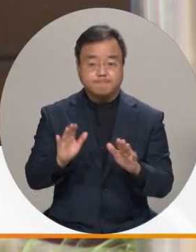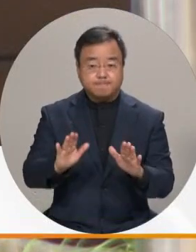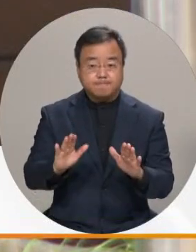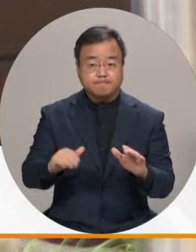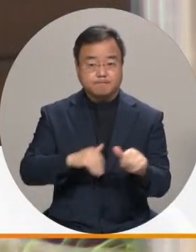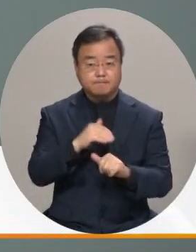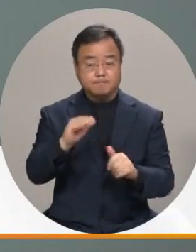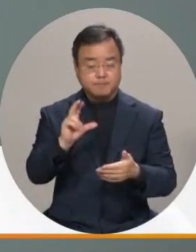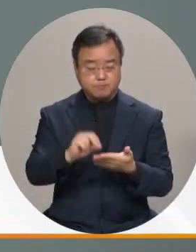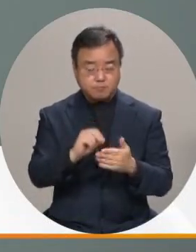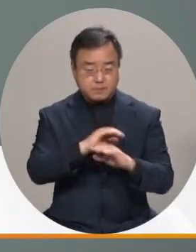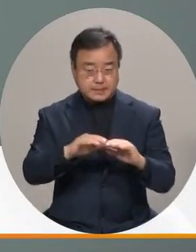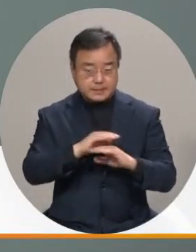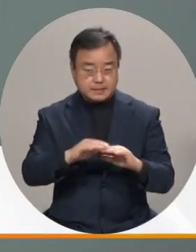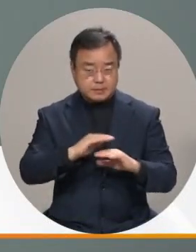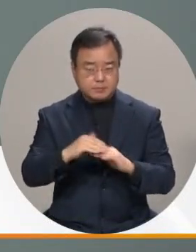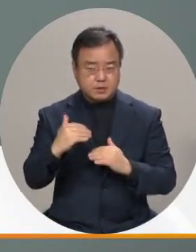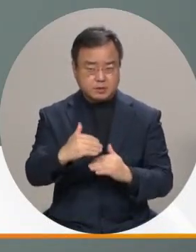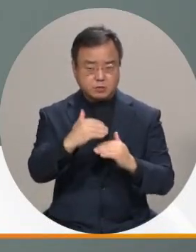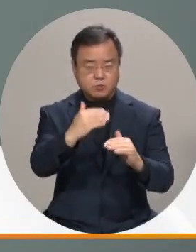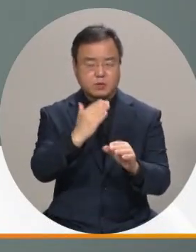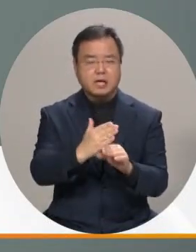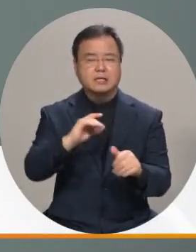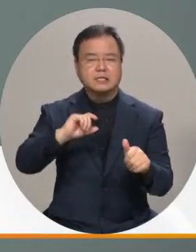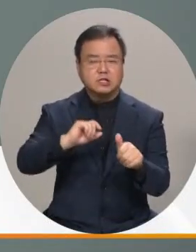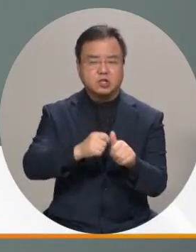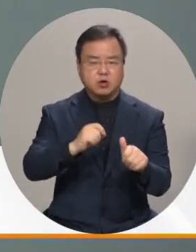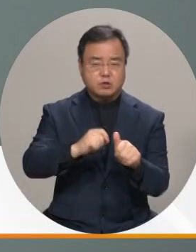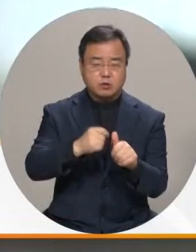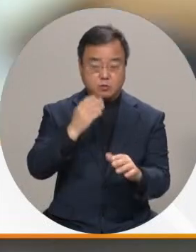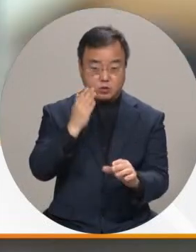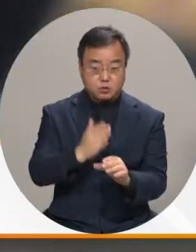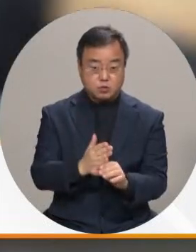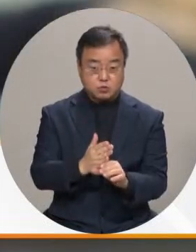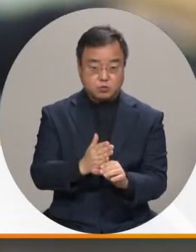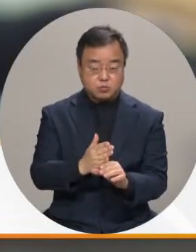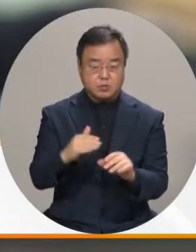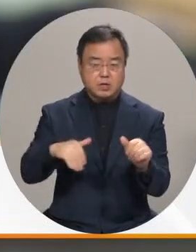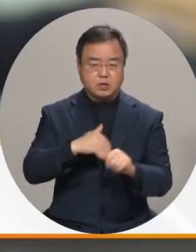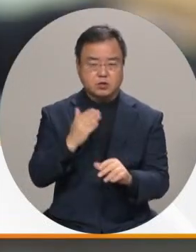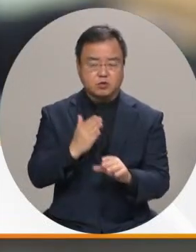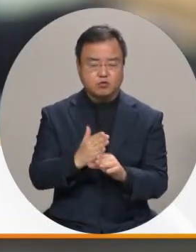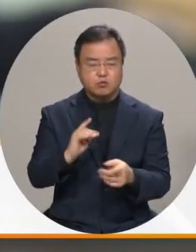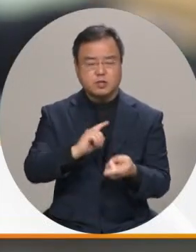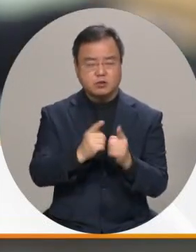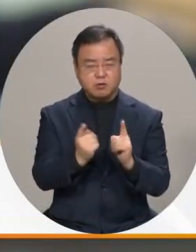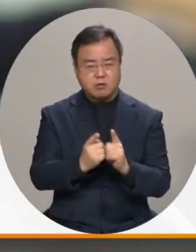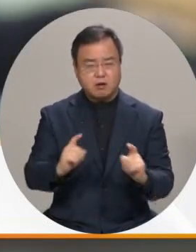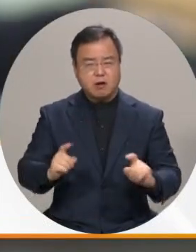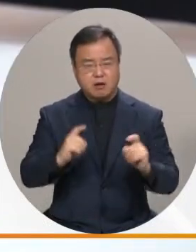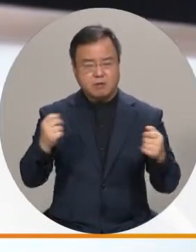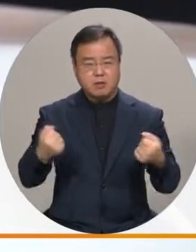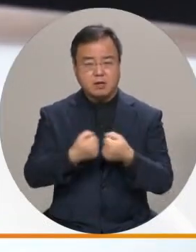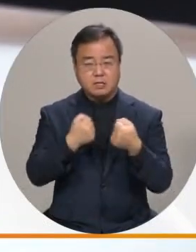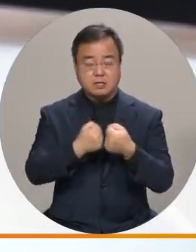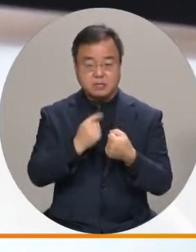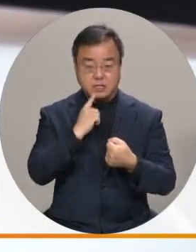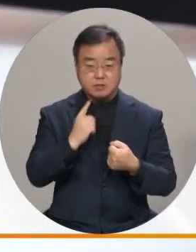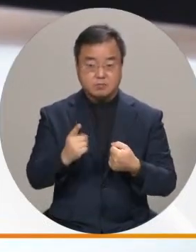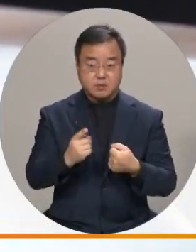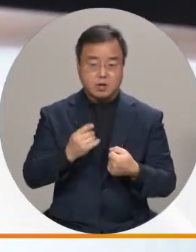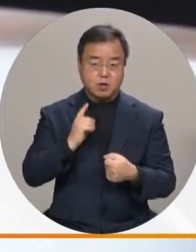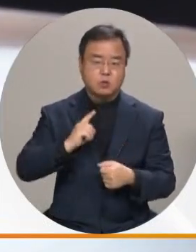사안 처리 절차가 처벌 중심으로 이루어지면서 현장에는 쌍방신고라고 이야기하는 이 마타폭이 좀 폭증하는